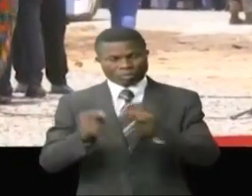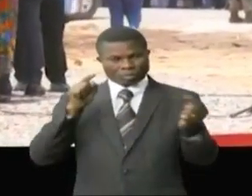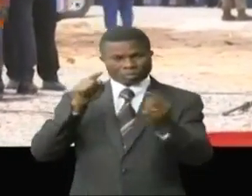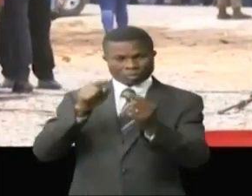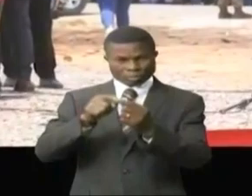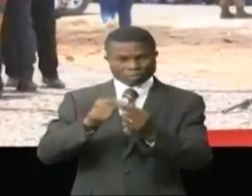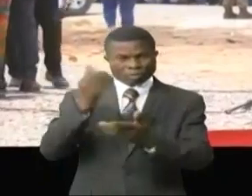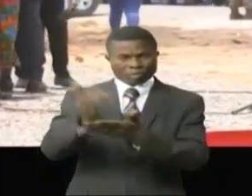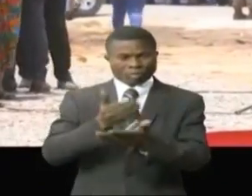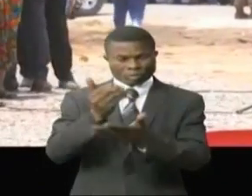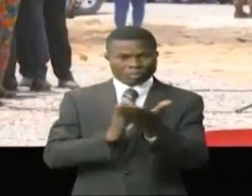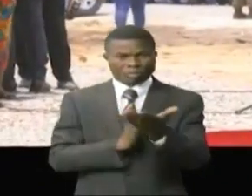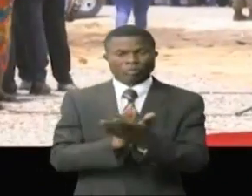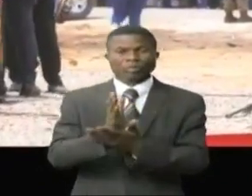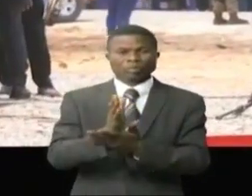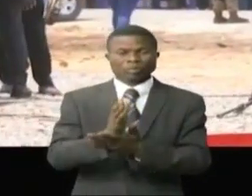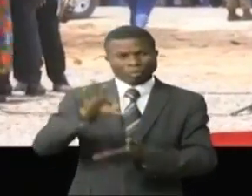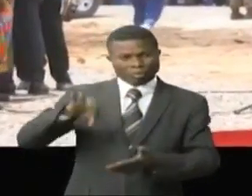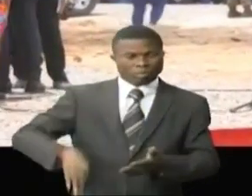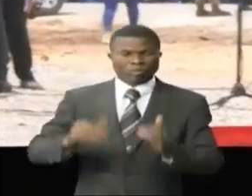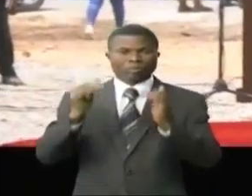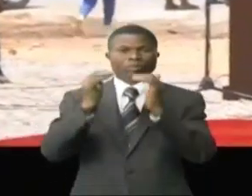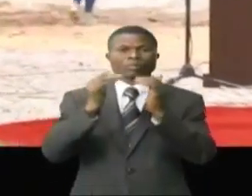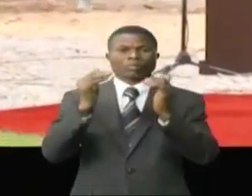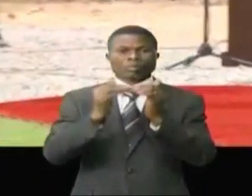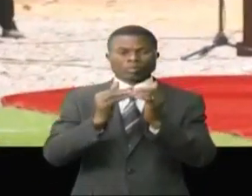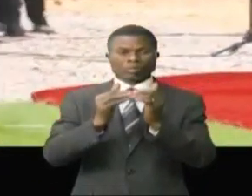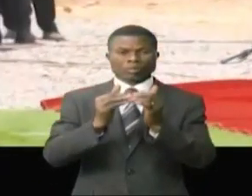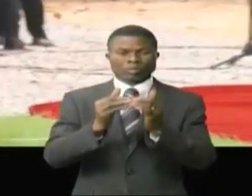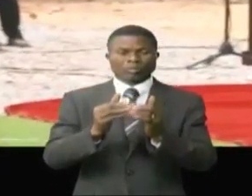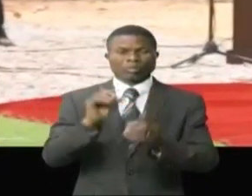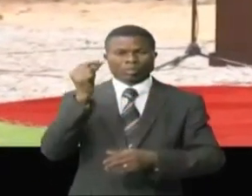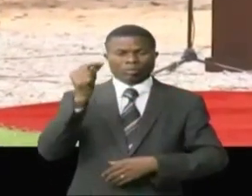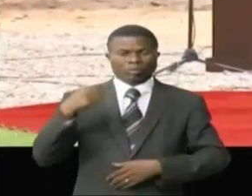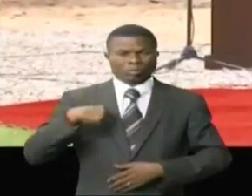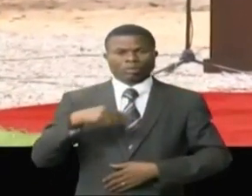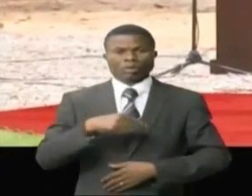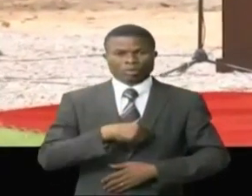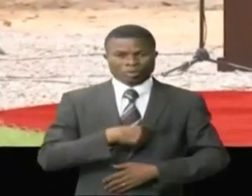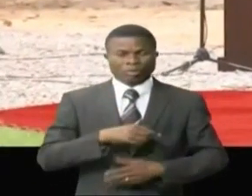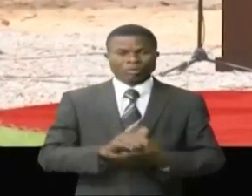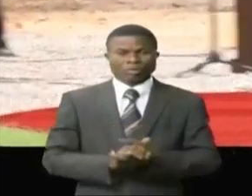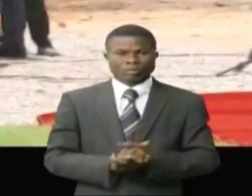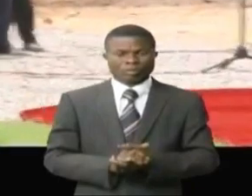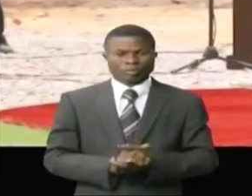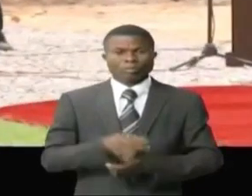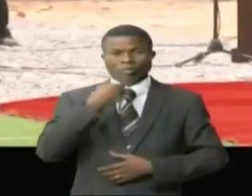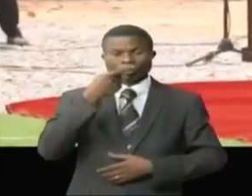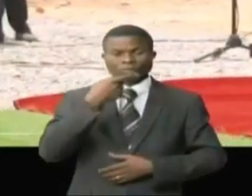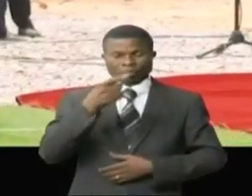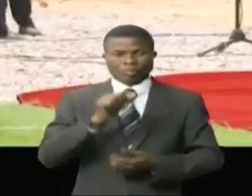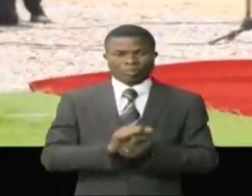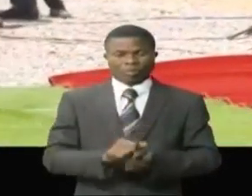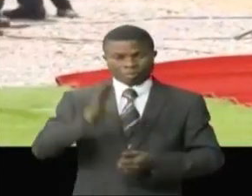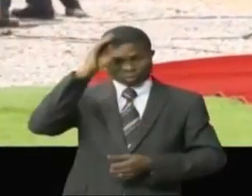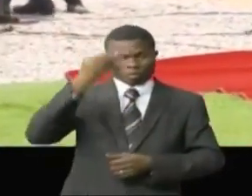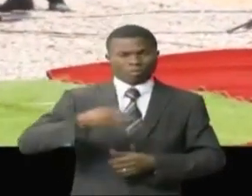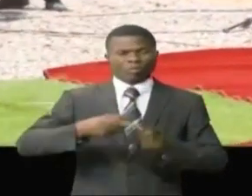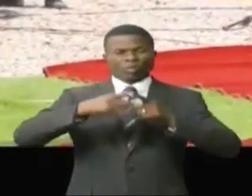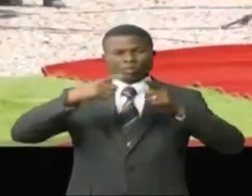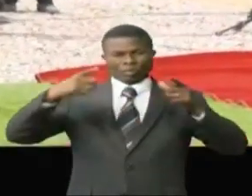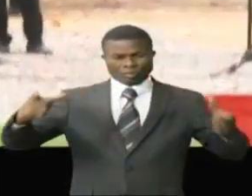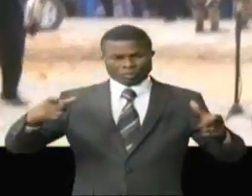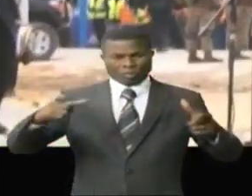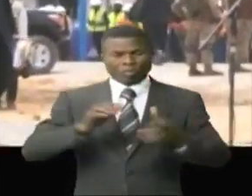une exploitation gagnant-gagnant de nos mines. En parlant de ce grand homme dont